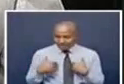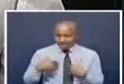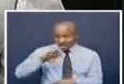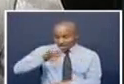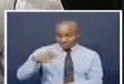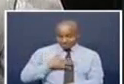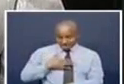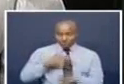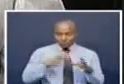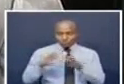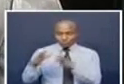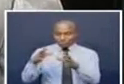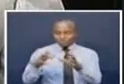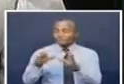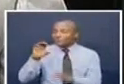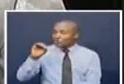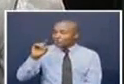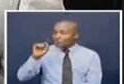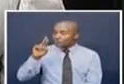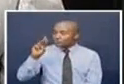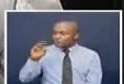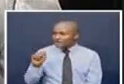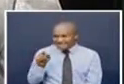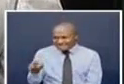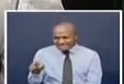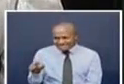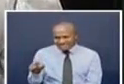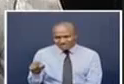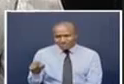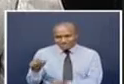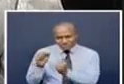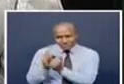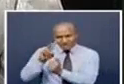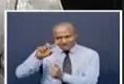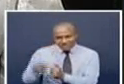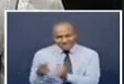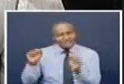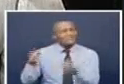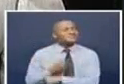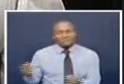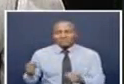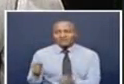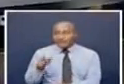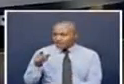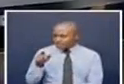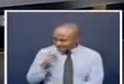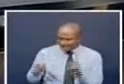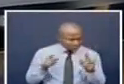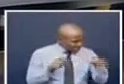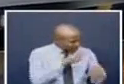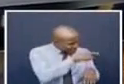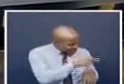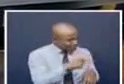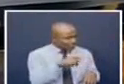Busia. Kama Otuoma, sidhani kama anaweza fikisha hata kura 12,000 wakati huu sasa. Lakini amekuwa waziri kwa muda mrefu, amehudumu